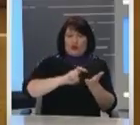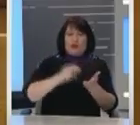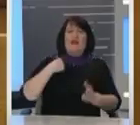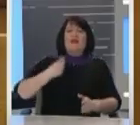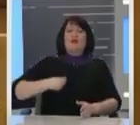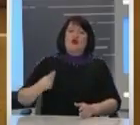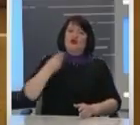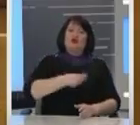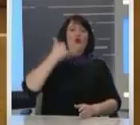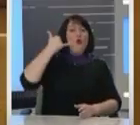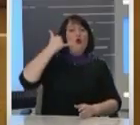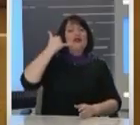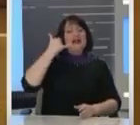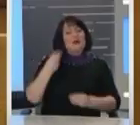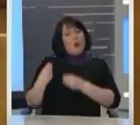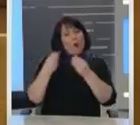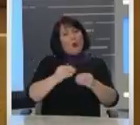δημοσίου στον ΟΤΕ και αυτά στο υπερταμείο.